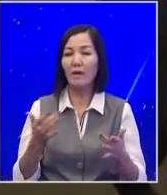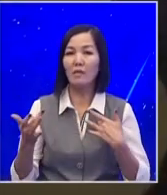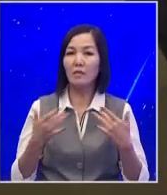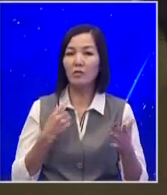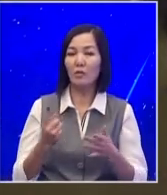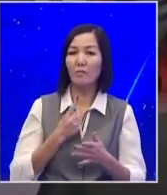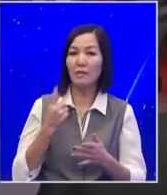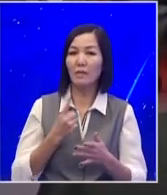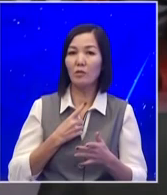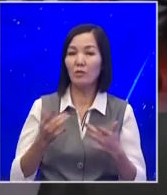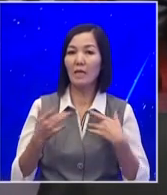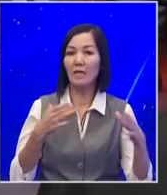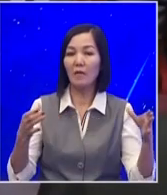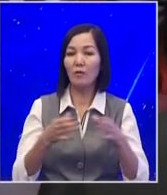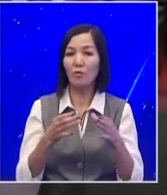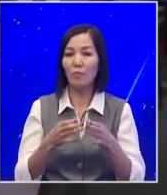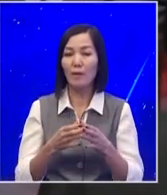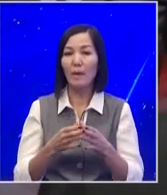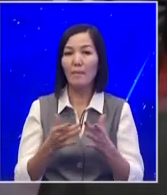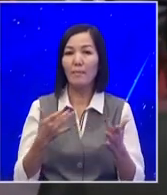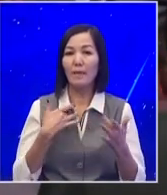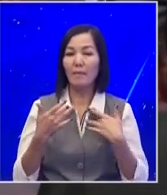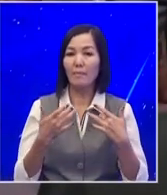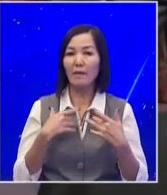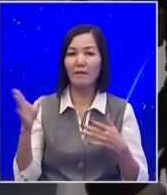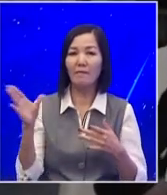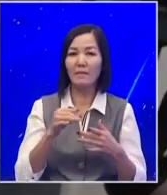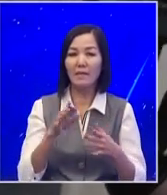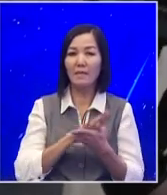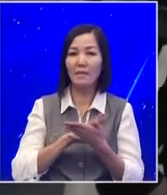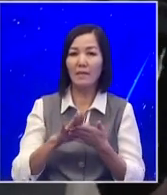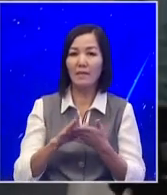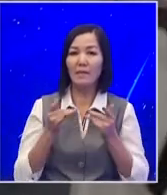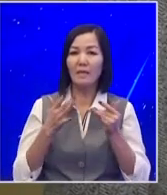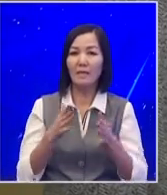мастерство театральной труппы. К слову, во время премьеры были соблюдены все санитарные